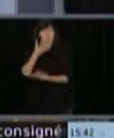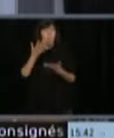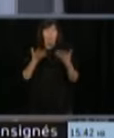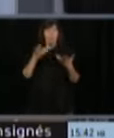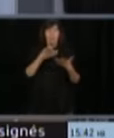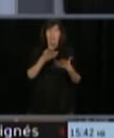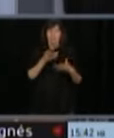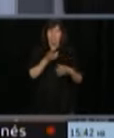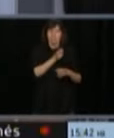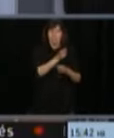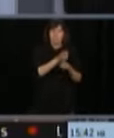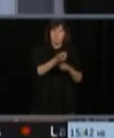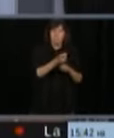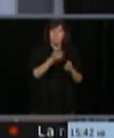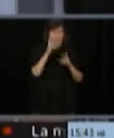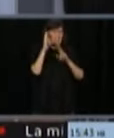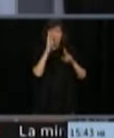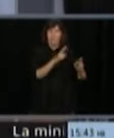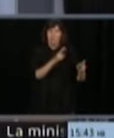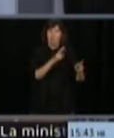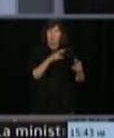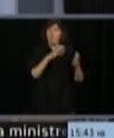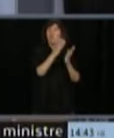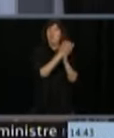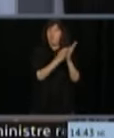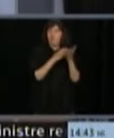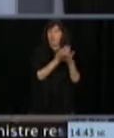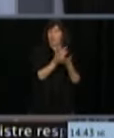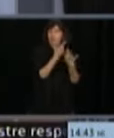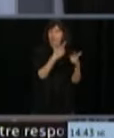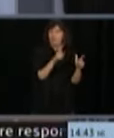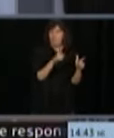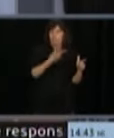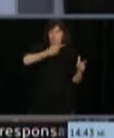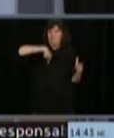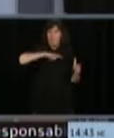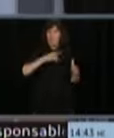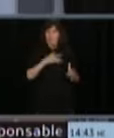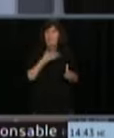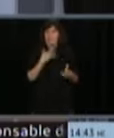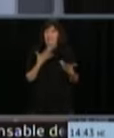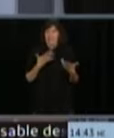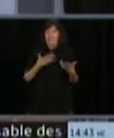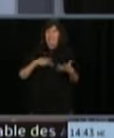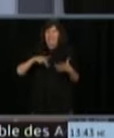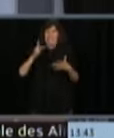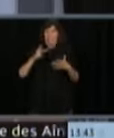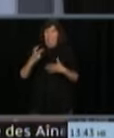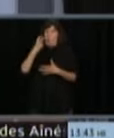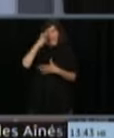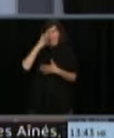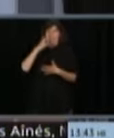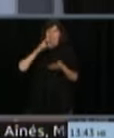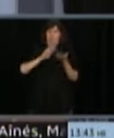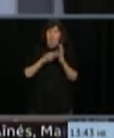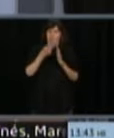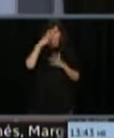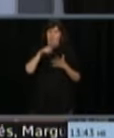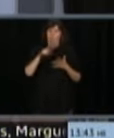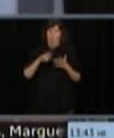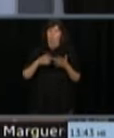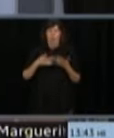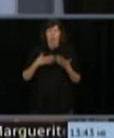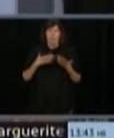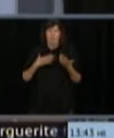on le fait, là où on pense qu'il y a une menace importante pour le bénéfice de tous, parce que les soins, c'est important. Il faut protéger notre système de soins, il